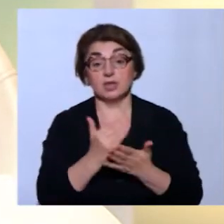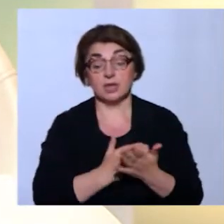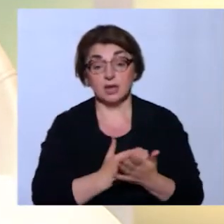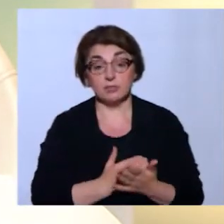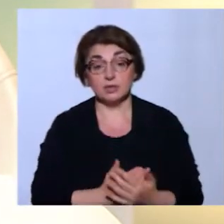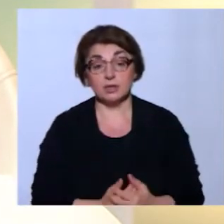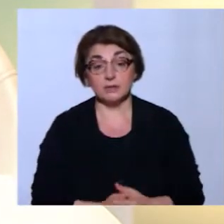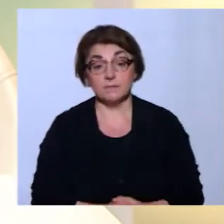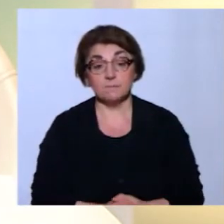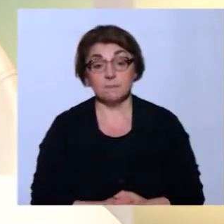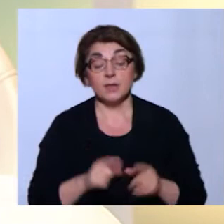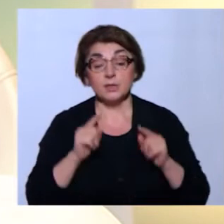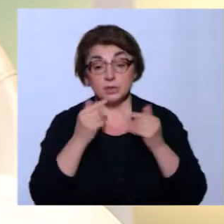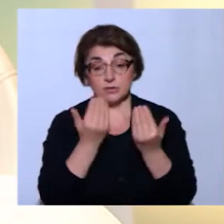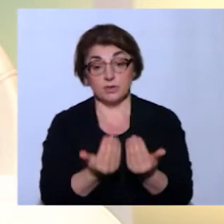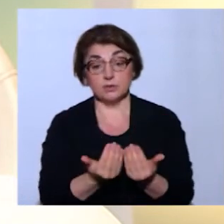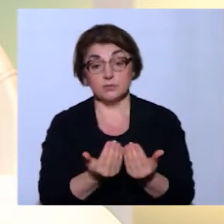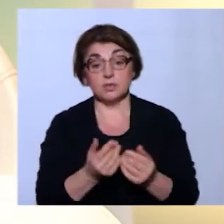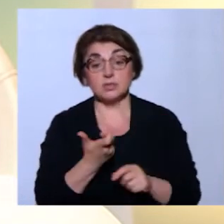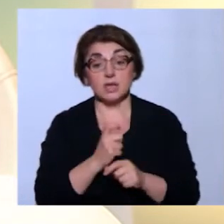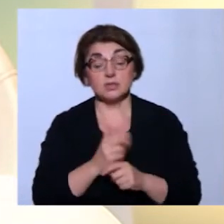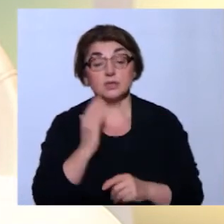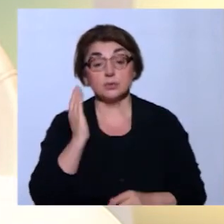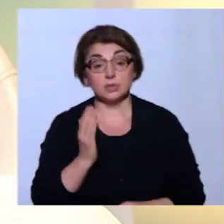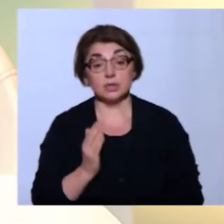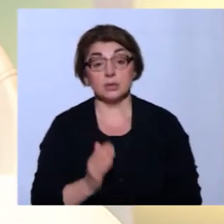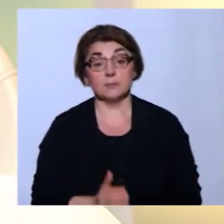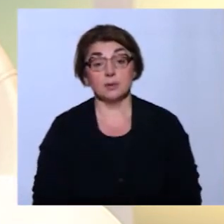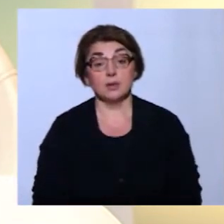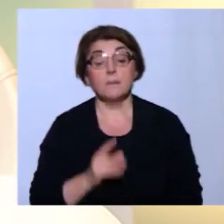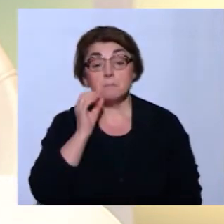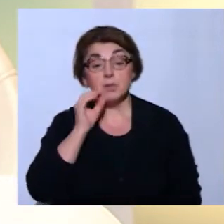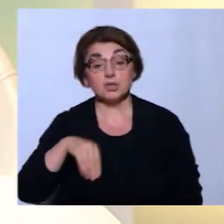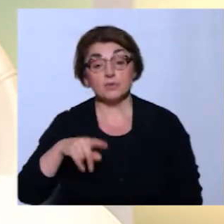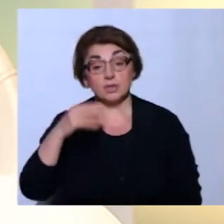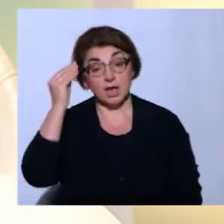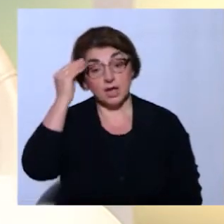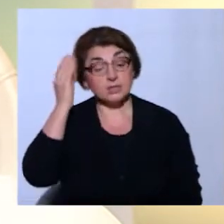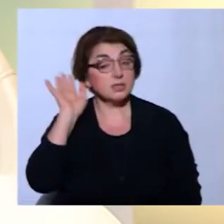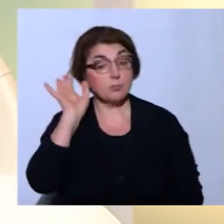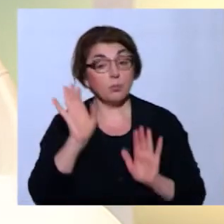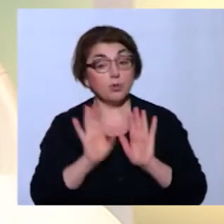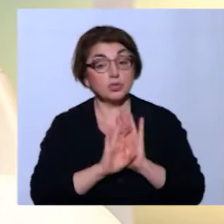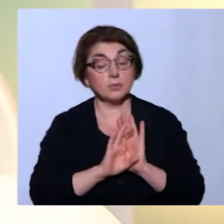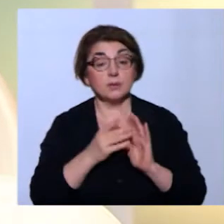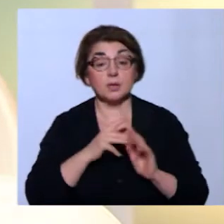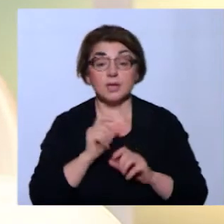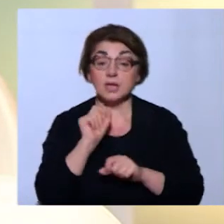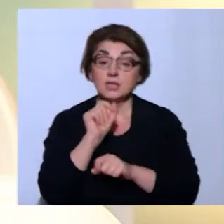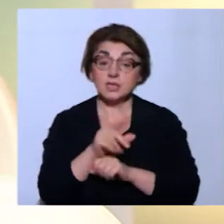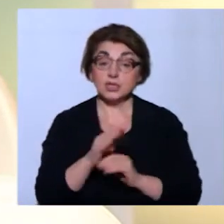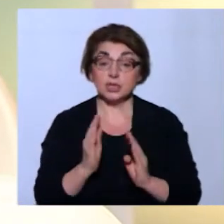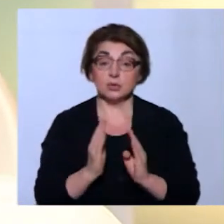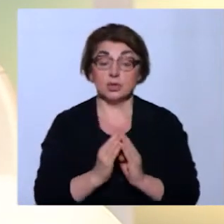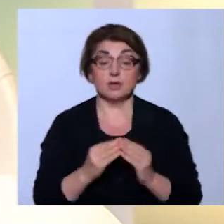გაკვეთილი თქვენთვის და საინტერესო იქნება მერე თქვენი აზრის მოსმენაც. ეხლა მინდა საშინაო